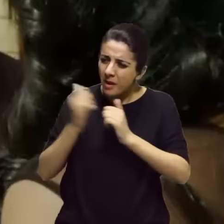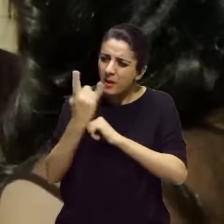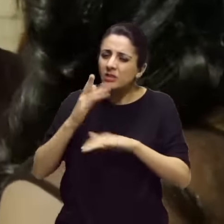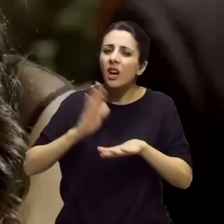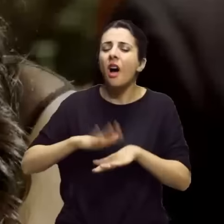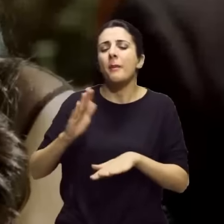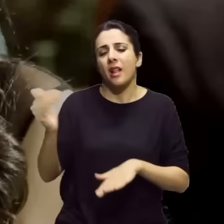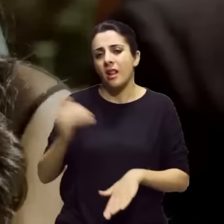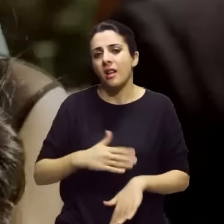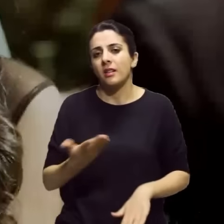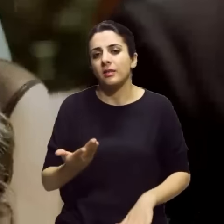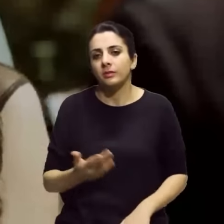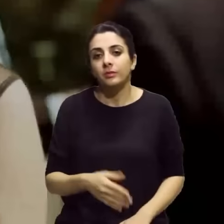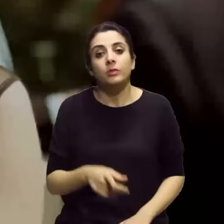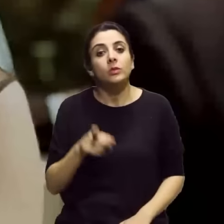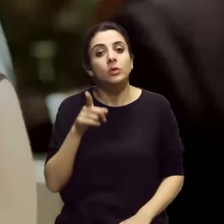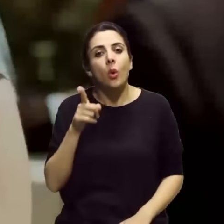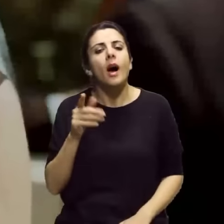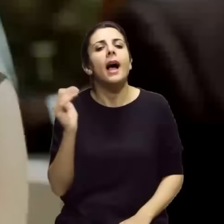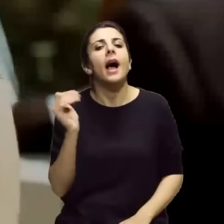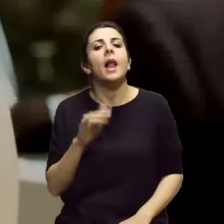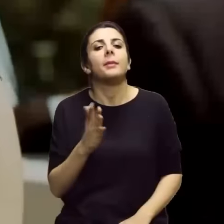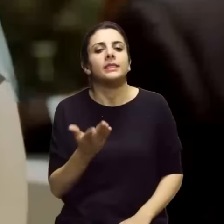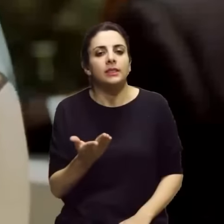ya. Biraz gelsin bu taraf. O gelmez.